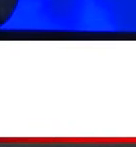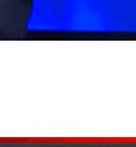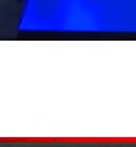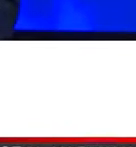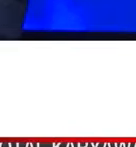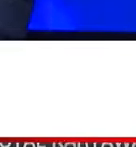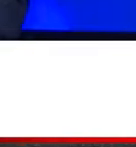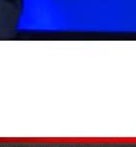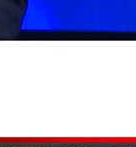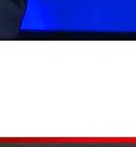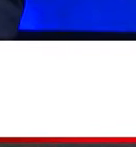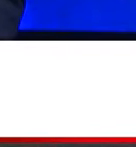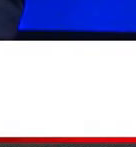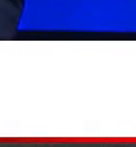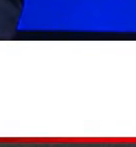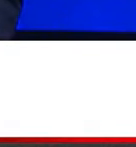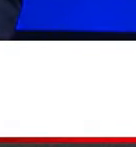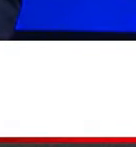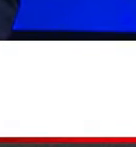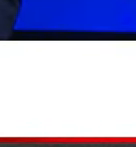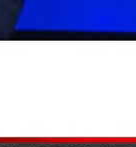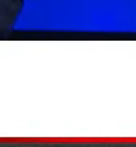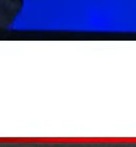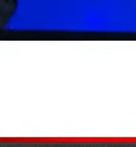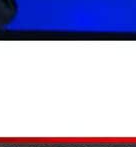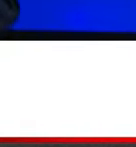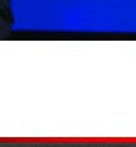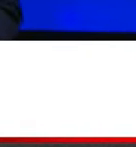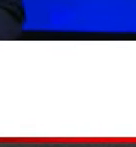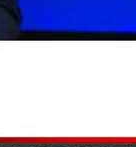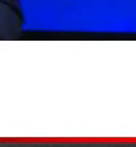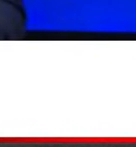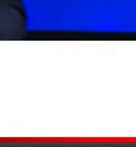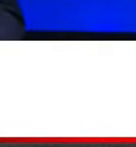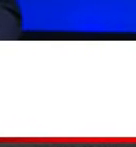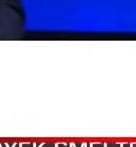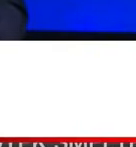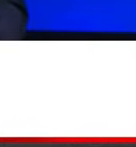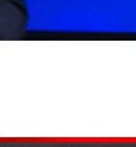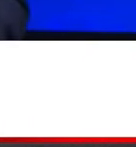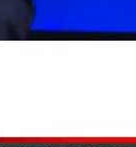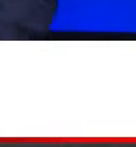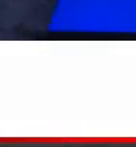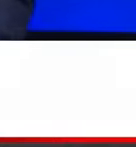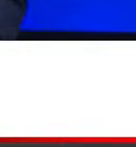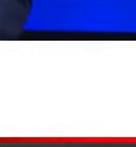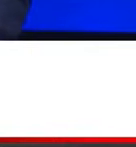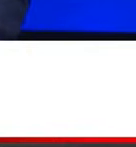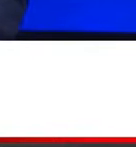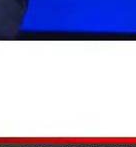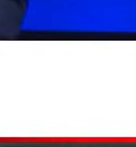kg per buah. Adapun di Subang, sebuah kebun durian dijadikan lokasi wisata petik durian. Pemilik kebun mengaku bisa menghasilkan pendapatan